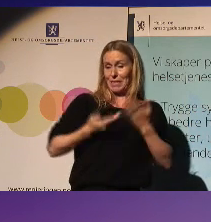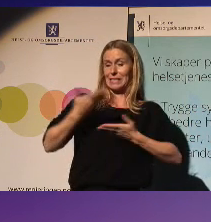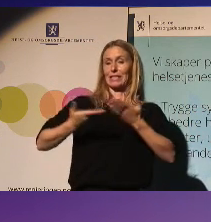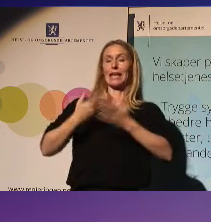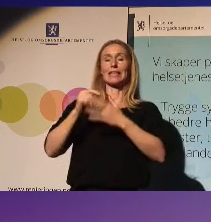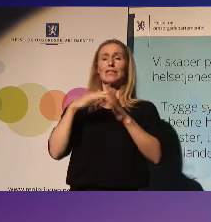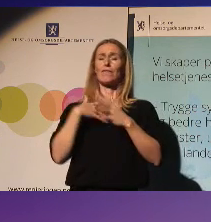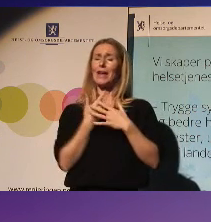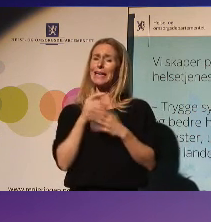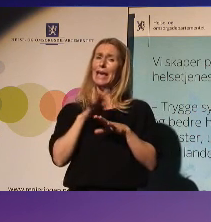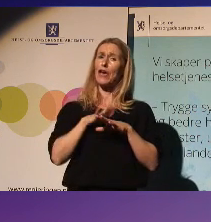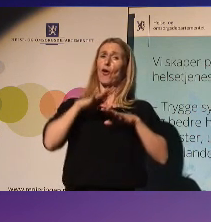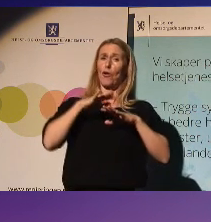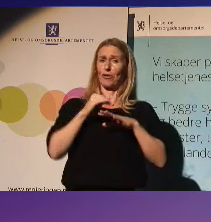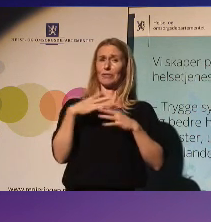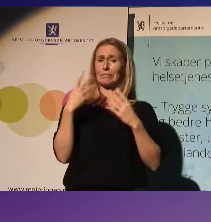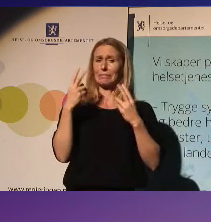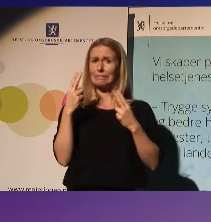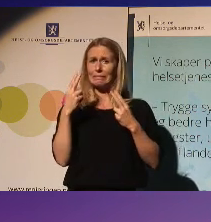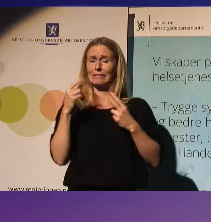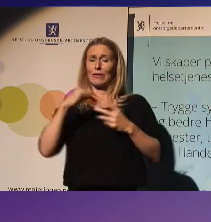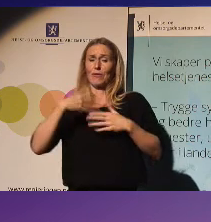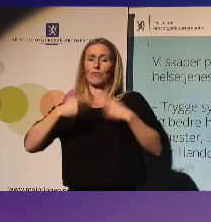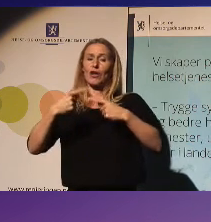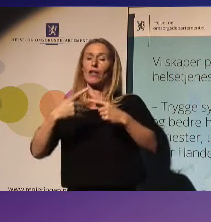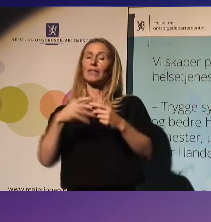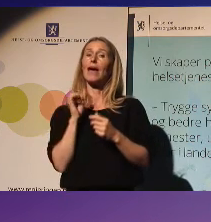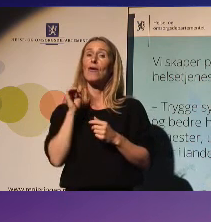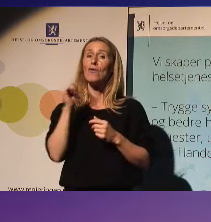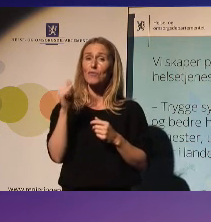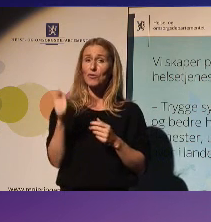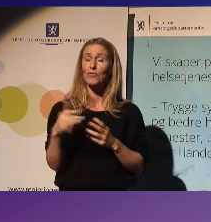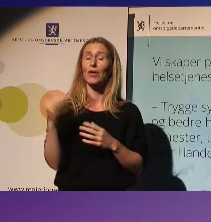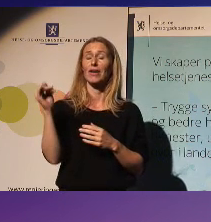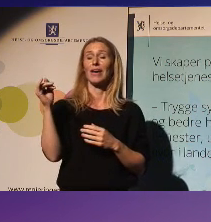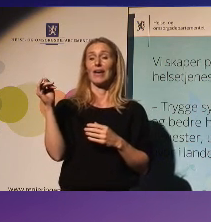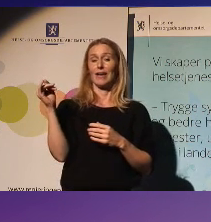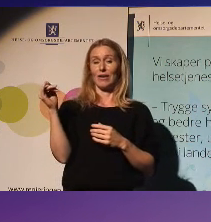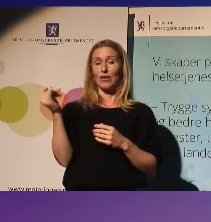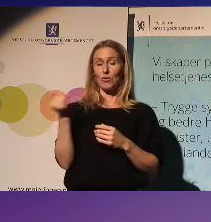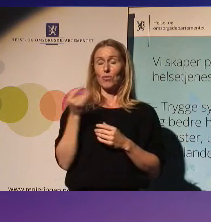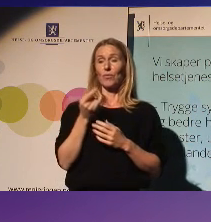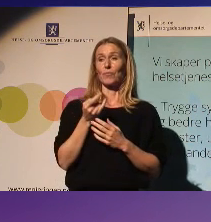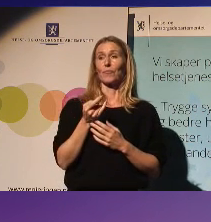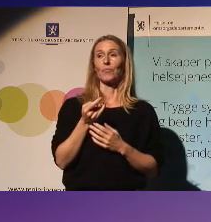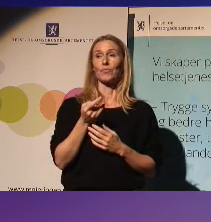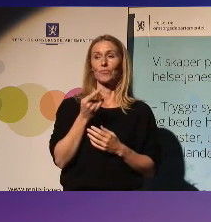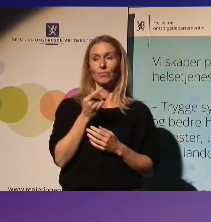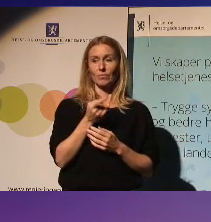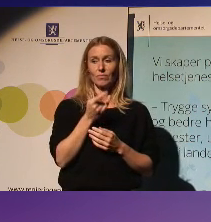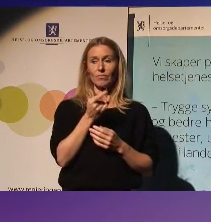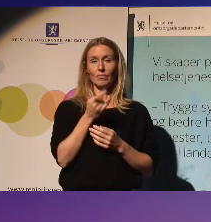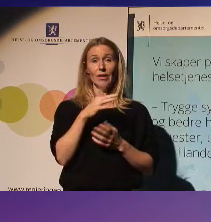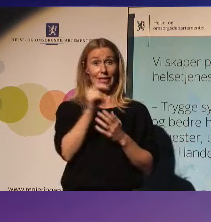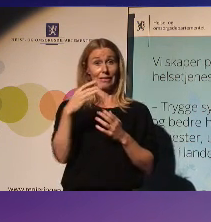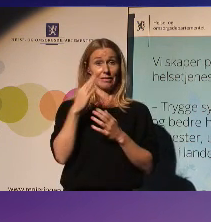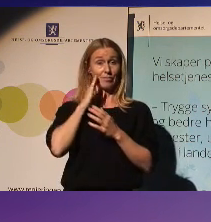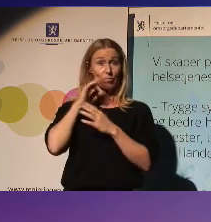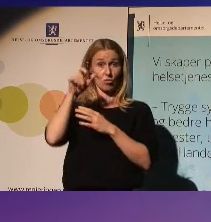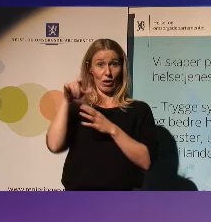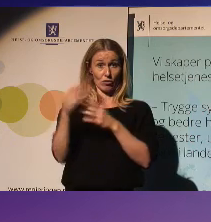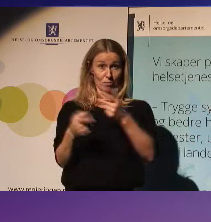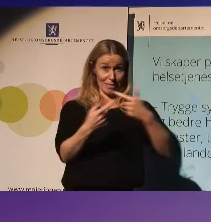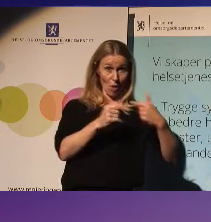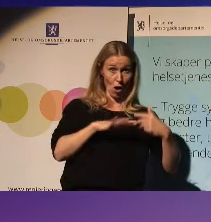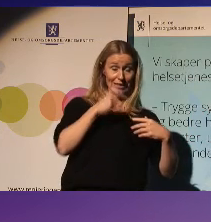veldig beveget når hun fortalte den historien. Og grunnen til det var at hun der og da, når denne beboeren kom inn i